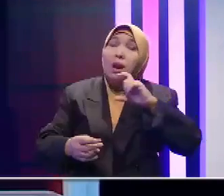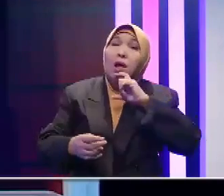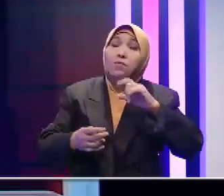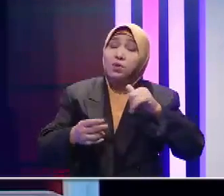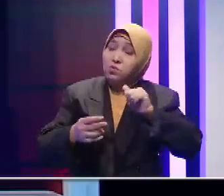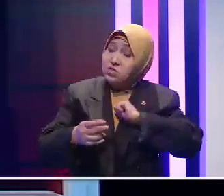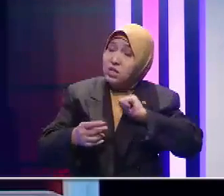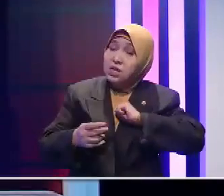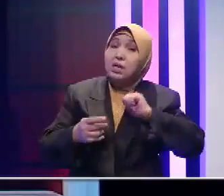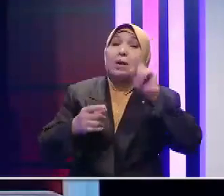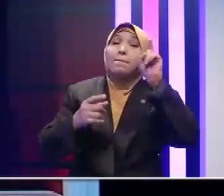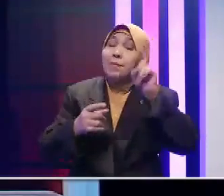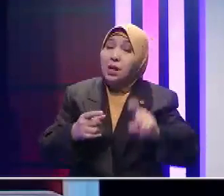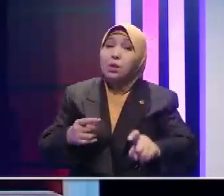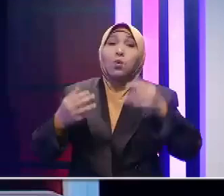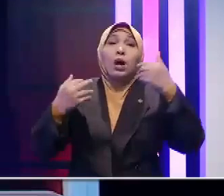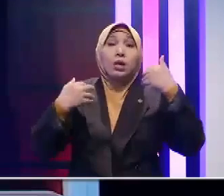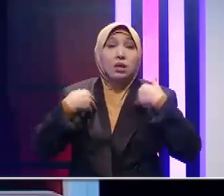ada satu